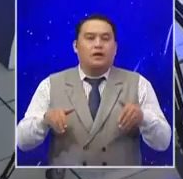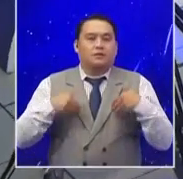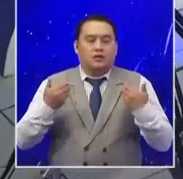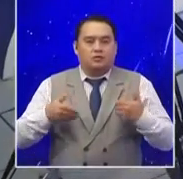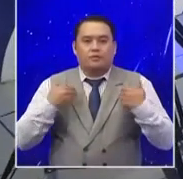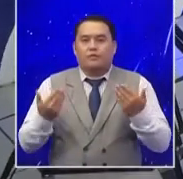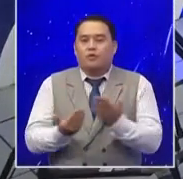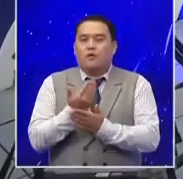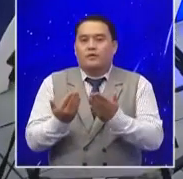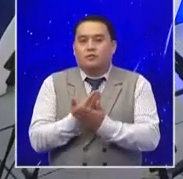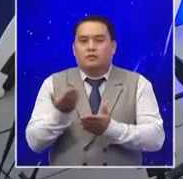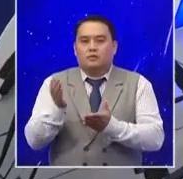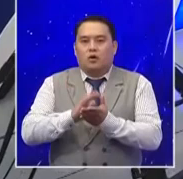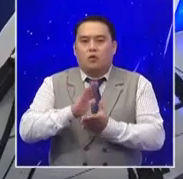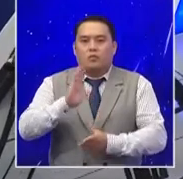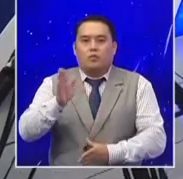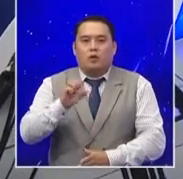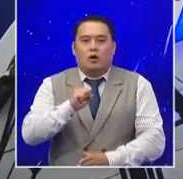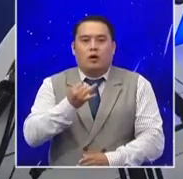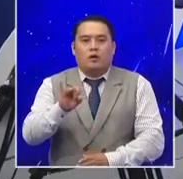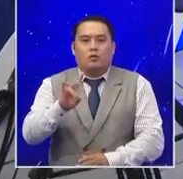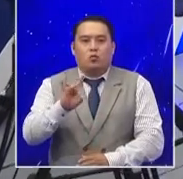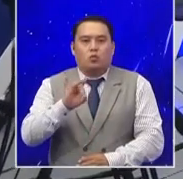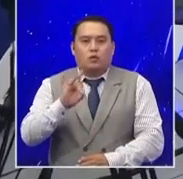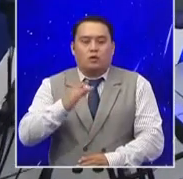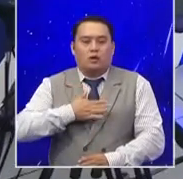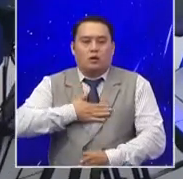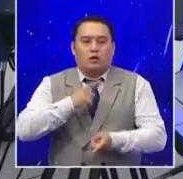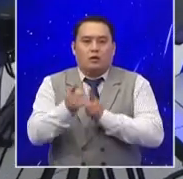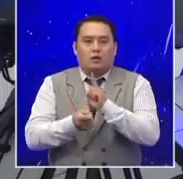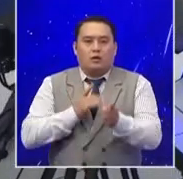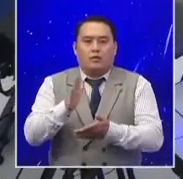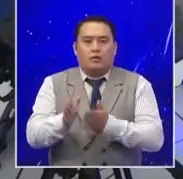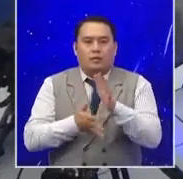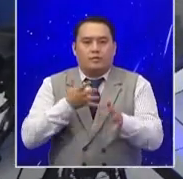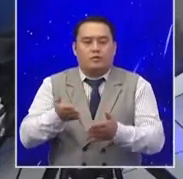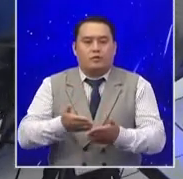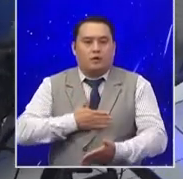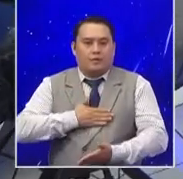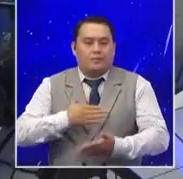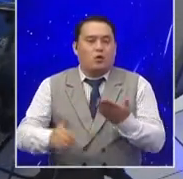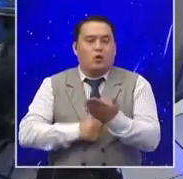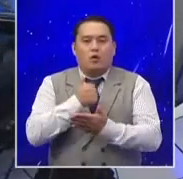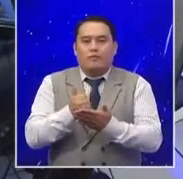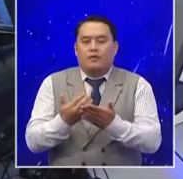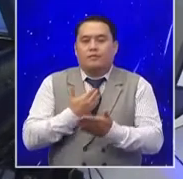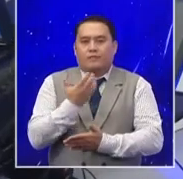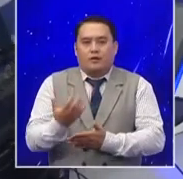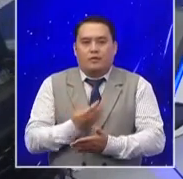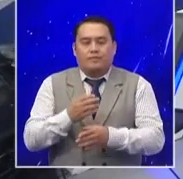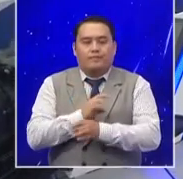Здравствуйте. В эфире телеканал «ЖТСУ Новости». В студии Айнур Мейрханова. Сурдоперевод обеспечивает Марат Джумабеков. В начале выпуска коротко о самом